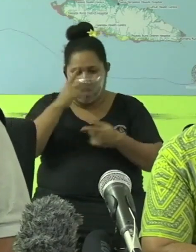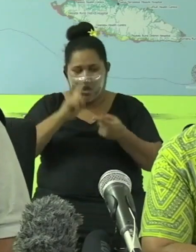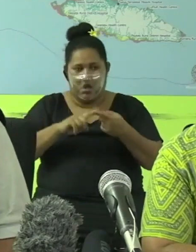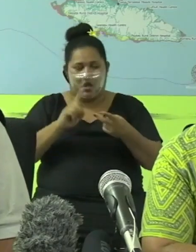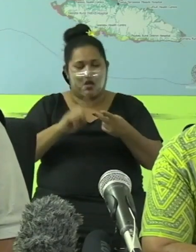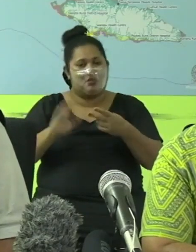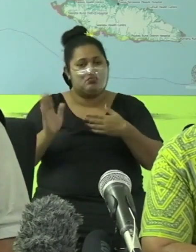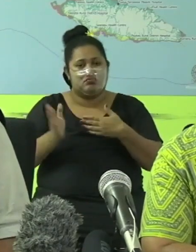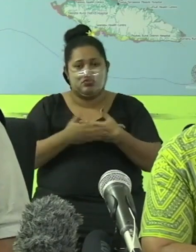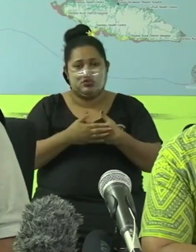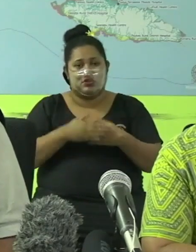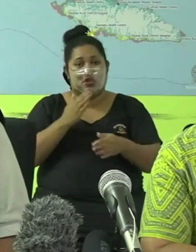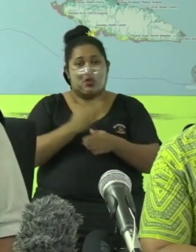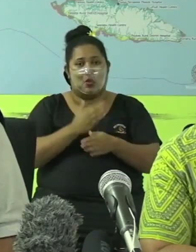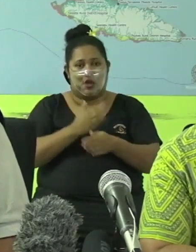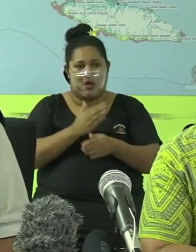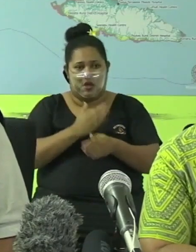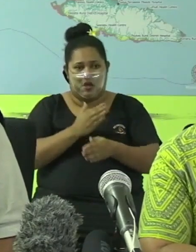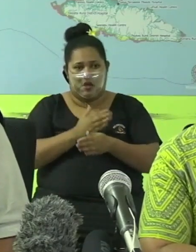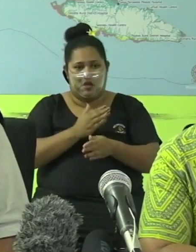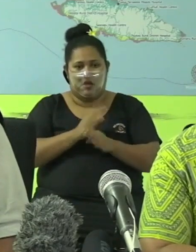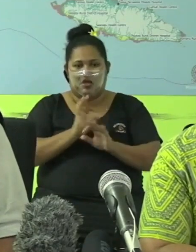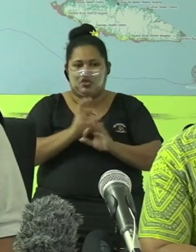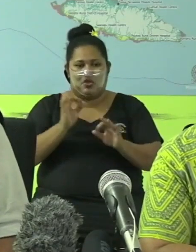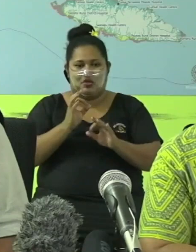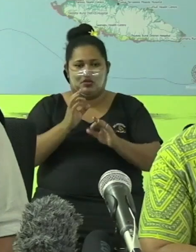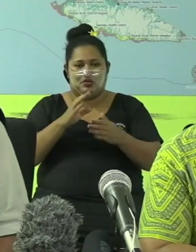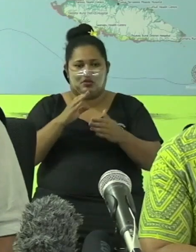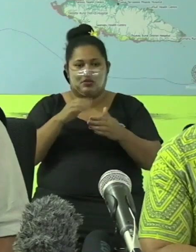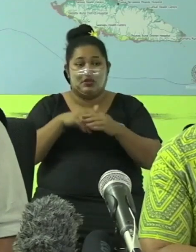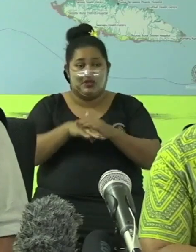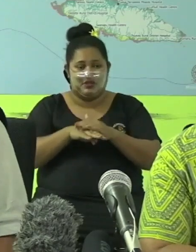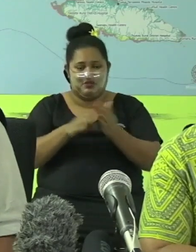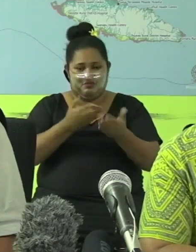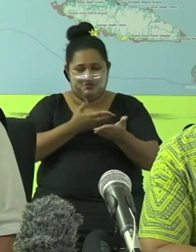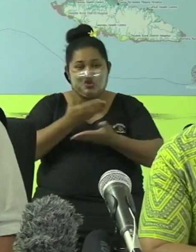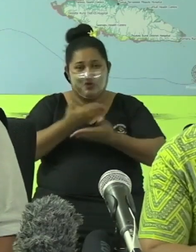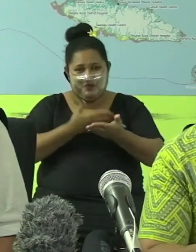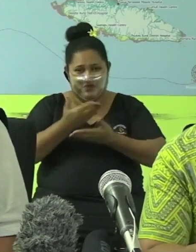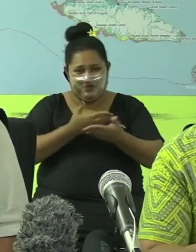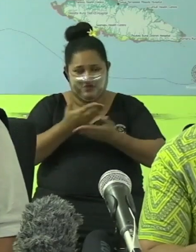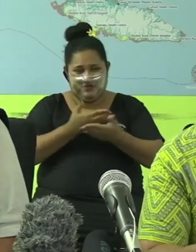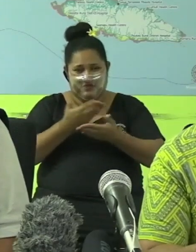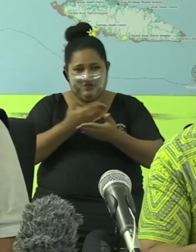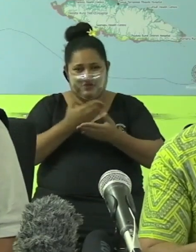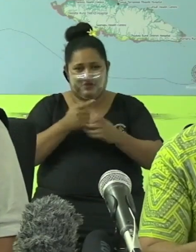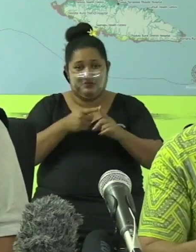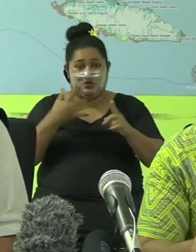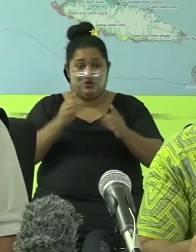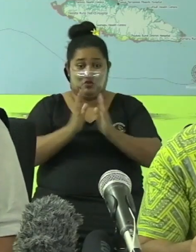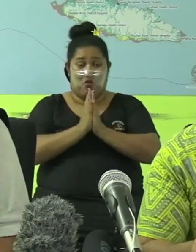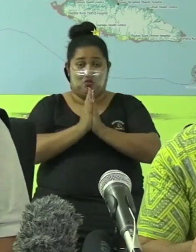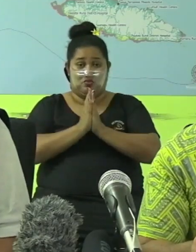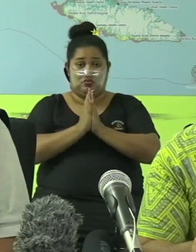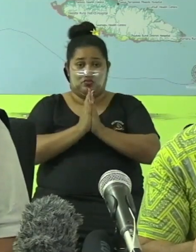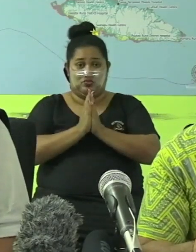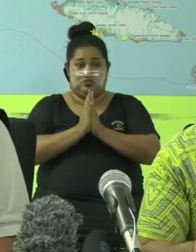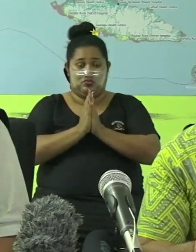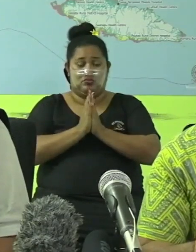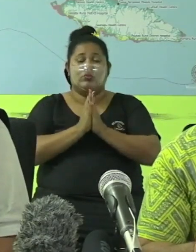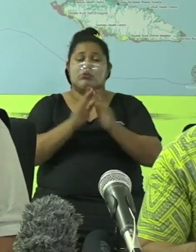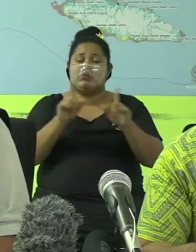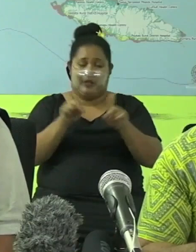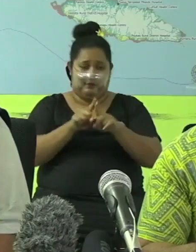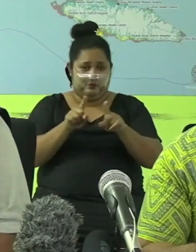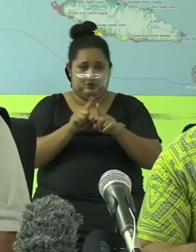nisi o galuega e le o AAFIA I lalo galuega a essential services faapena foʻi ma tapuaʻiga ia ae maise